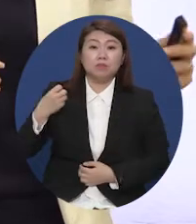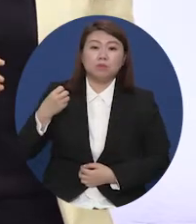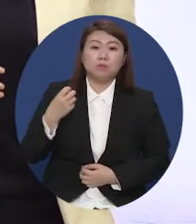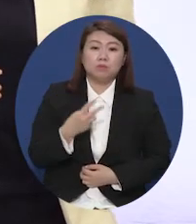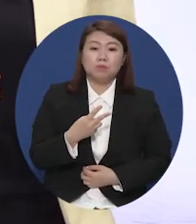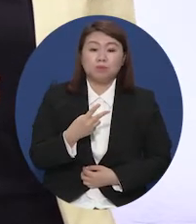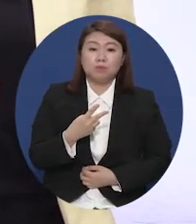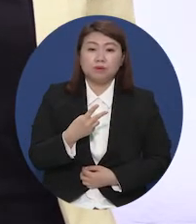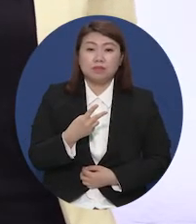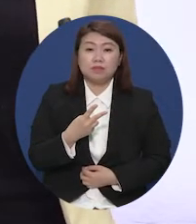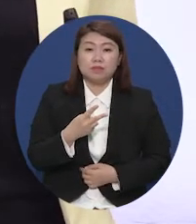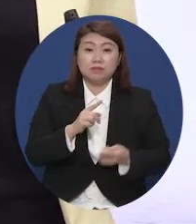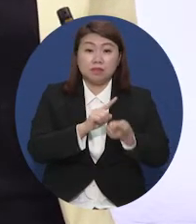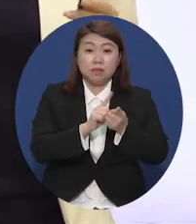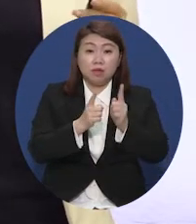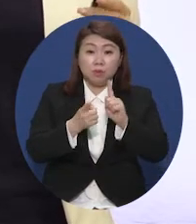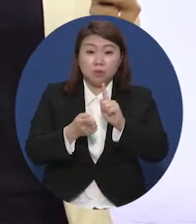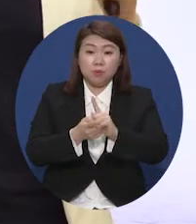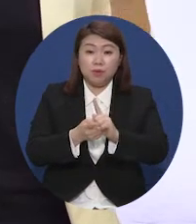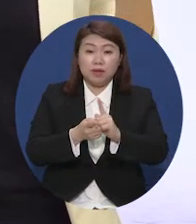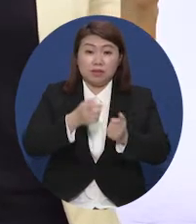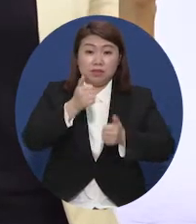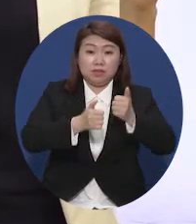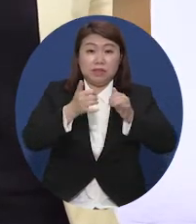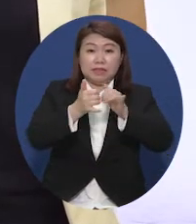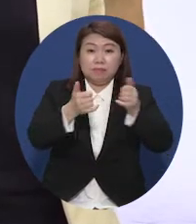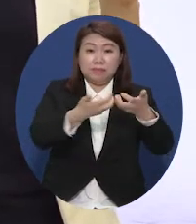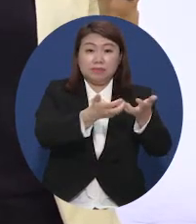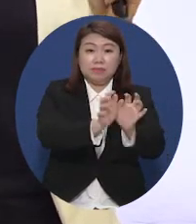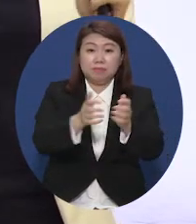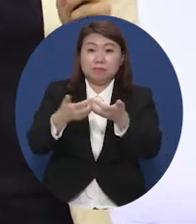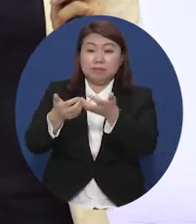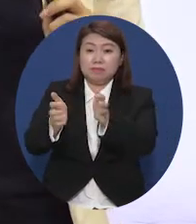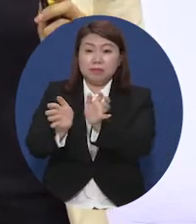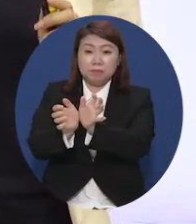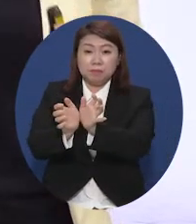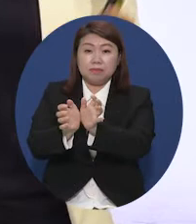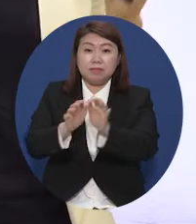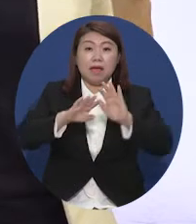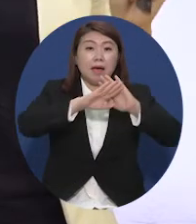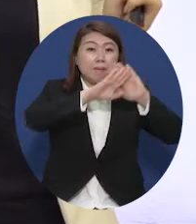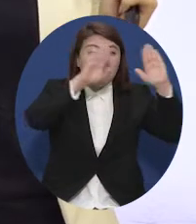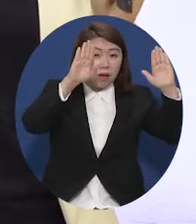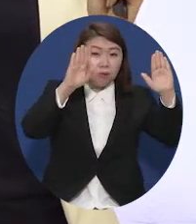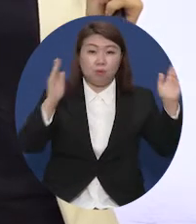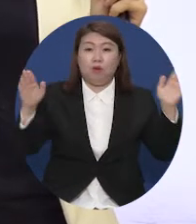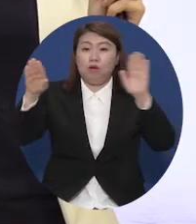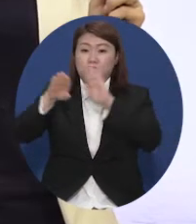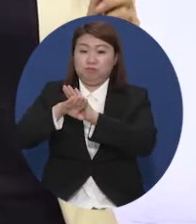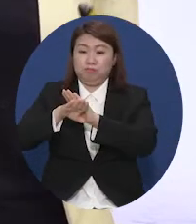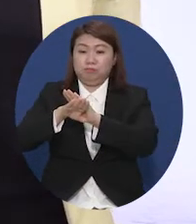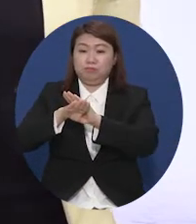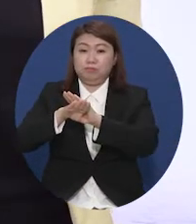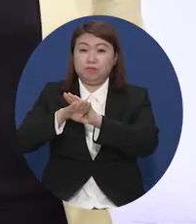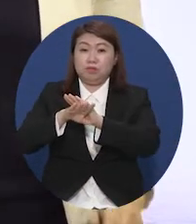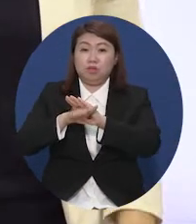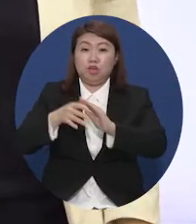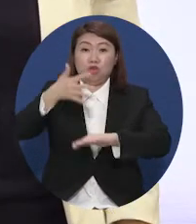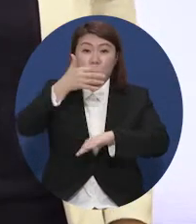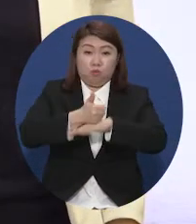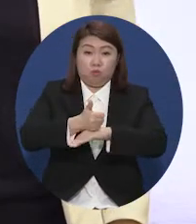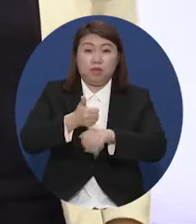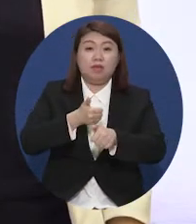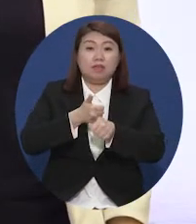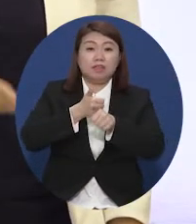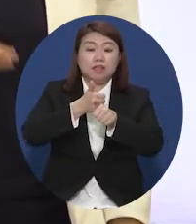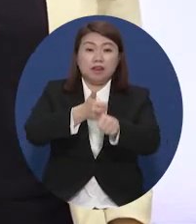오락의 기능도 있었지만 그 경기를 치르는 양팀이 밝음과 어둠팀으로 나뉘어져서 이 승패